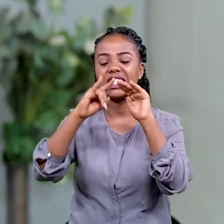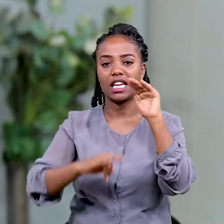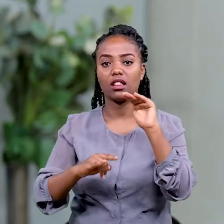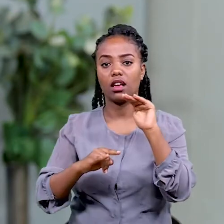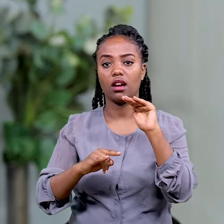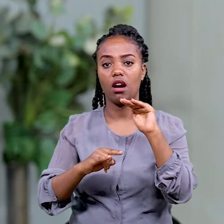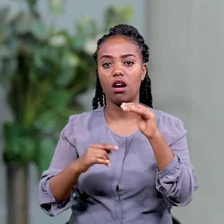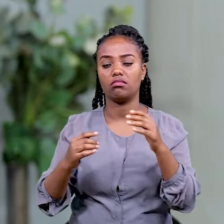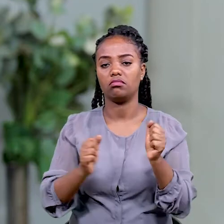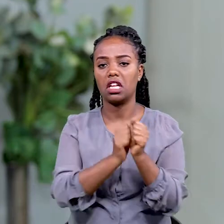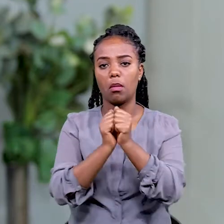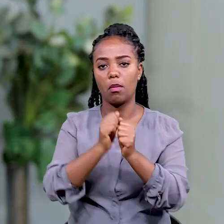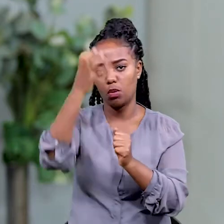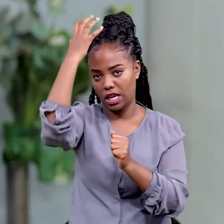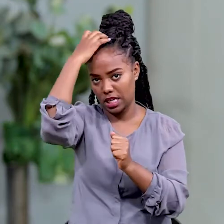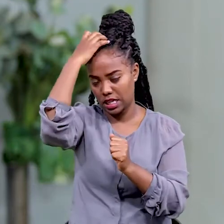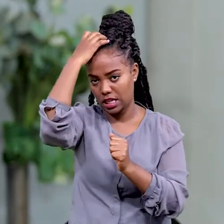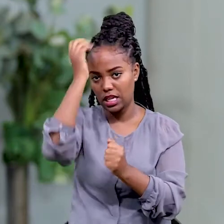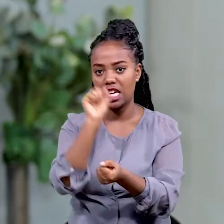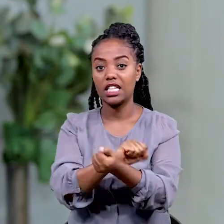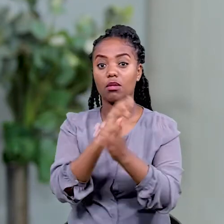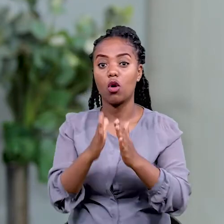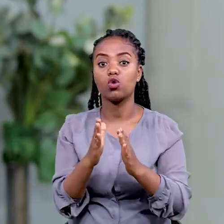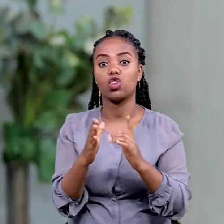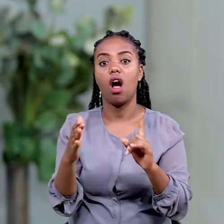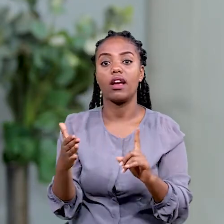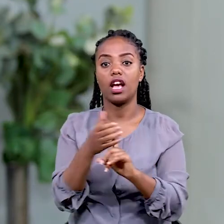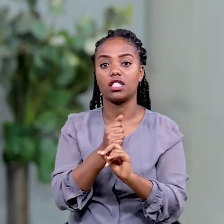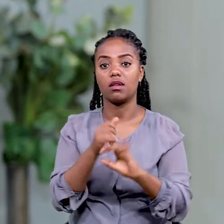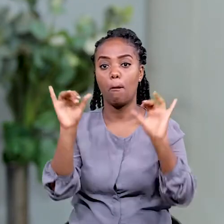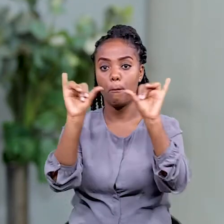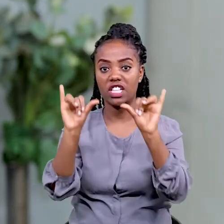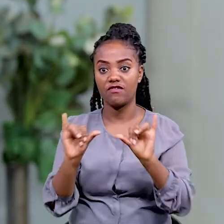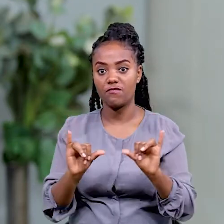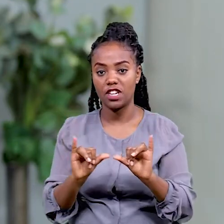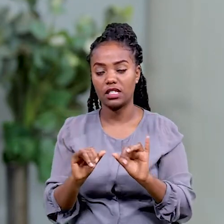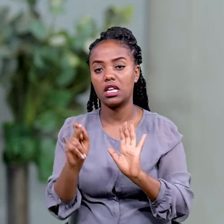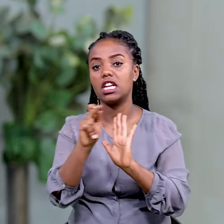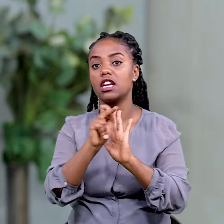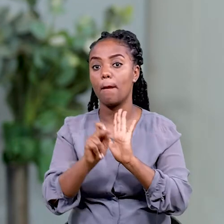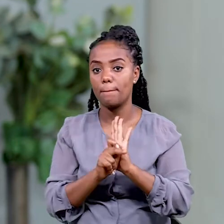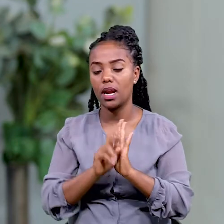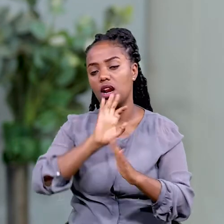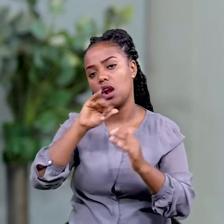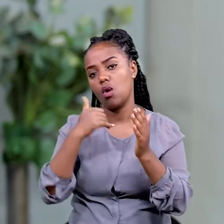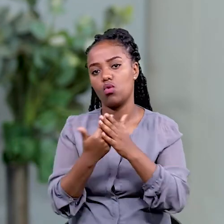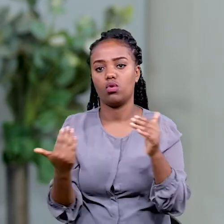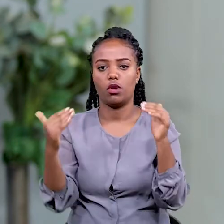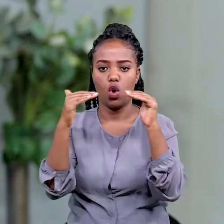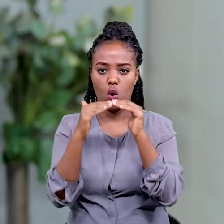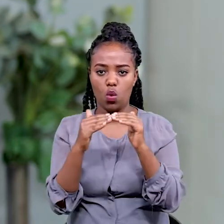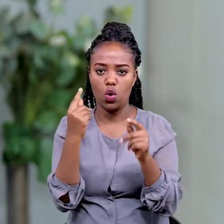የዝቅተኛው የተባበሩት መንግስታት የታራሚዎች አያያዝ መስፈርት ደንቦች ለሁሉም